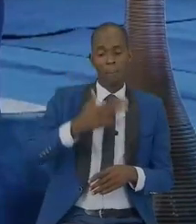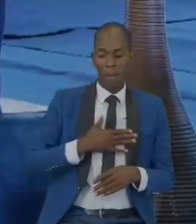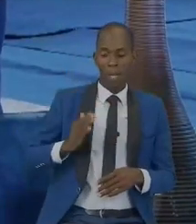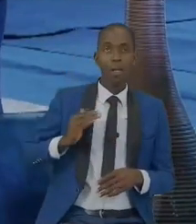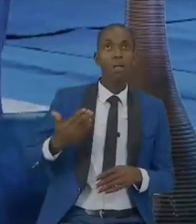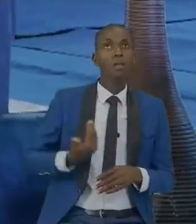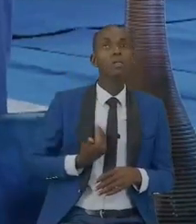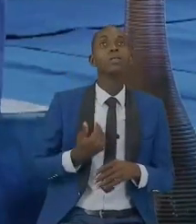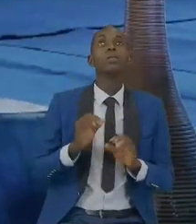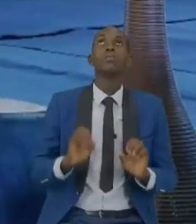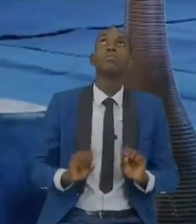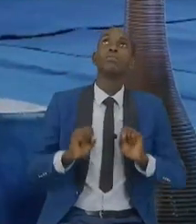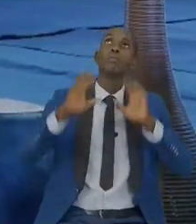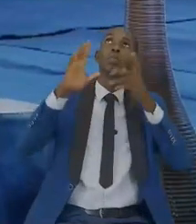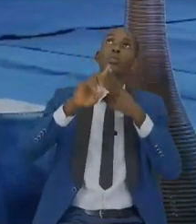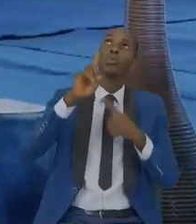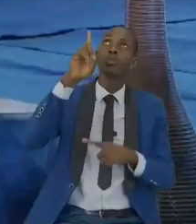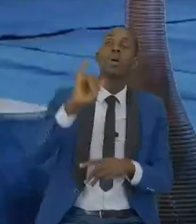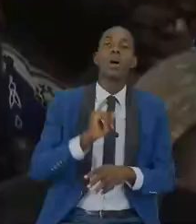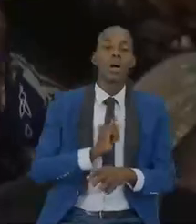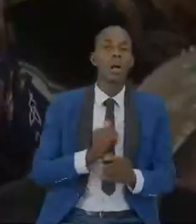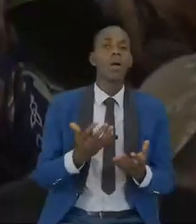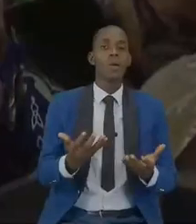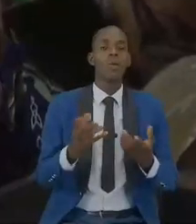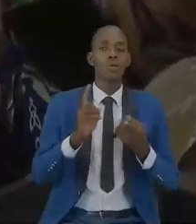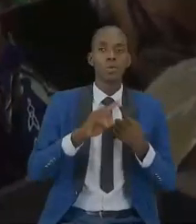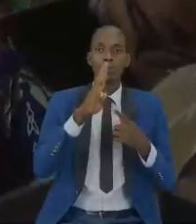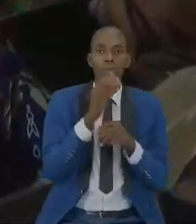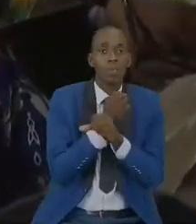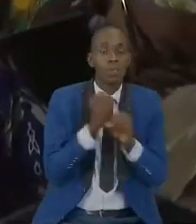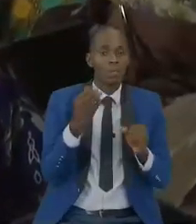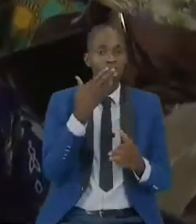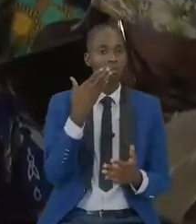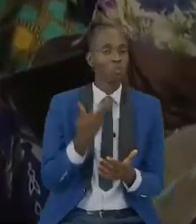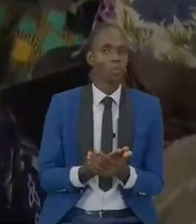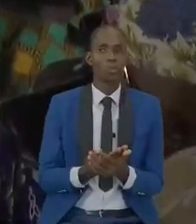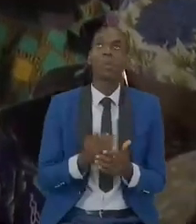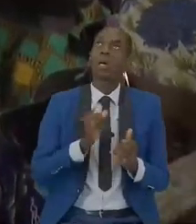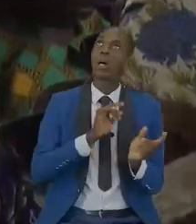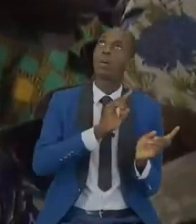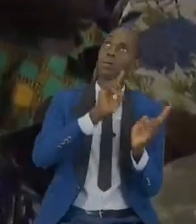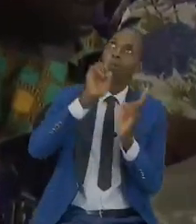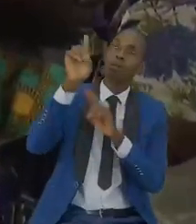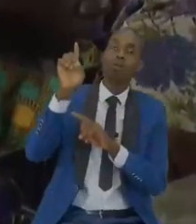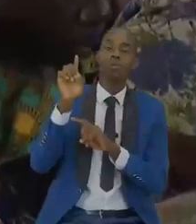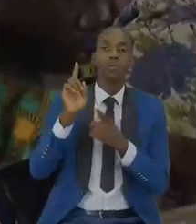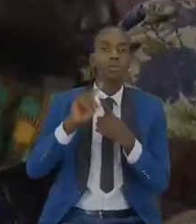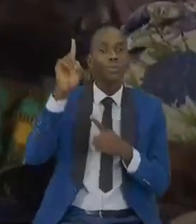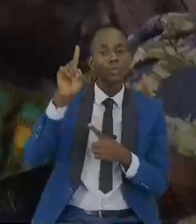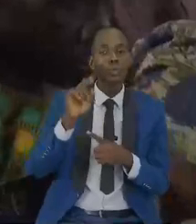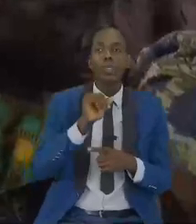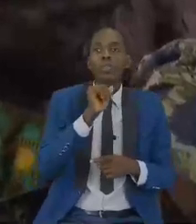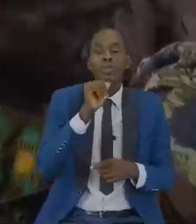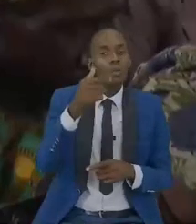mon cœur, mon esprit, mon âme, tout est braqué sur toi, je veux t'être sauvé, et assez bon,